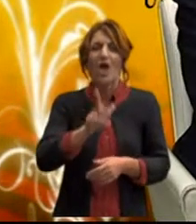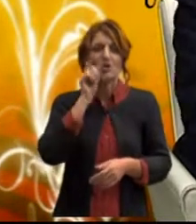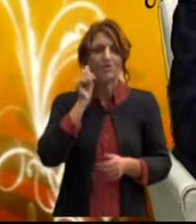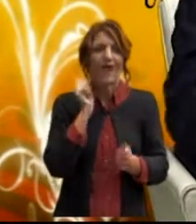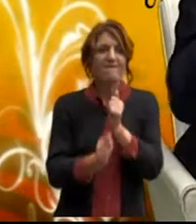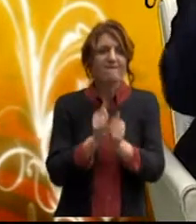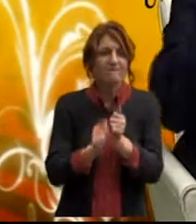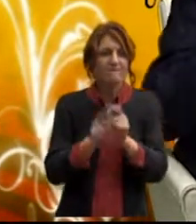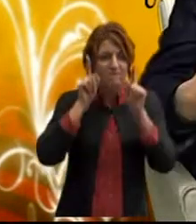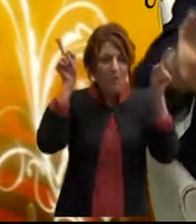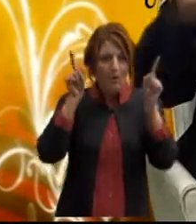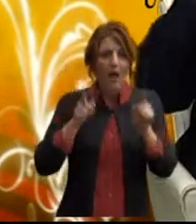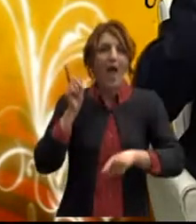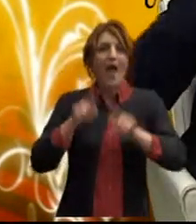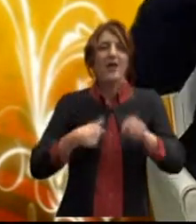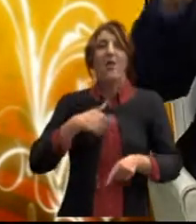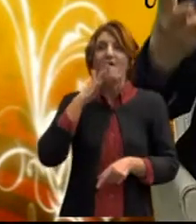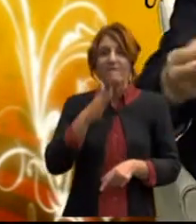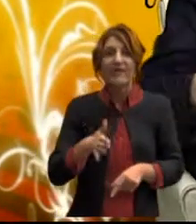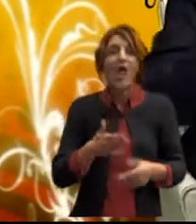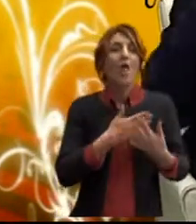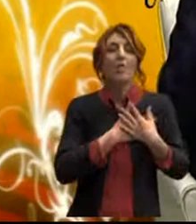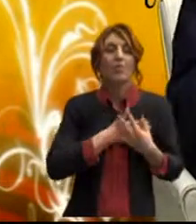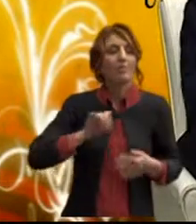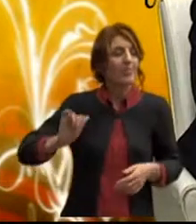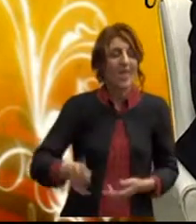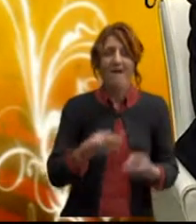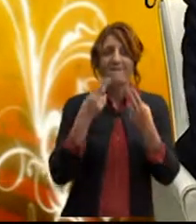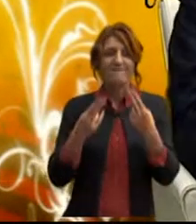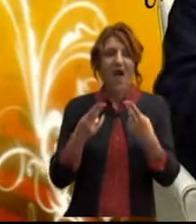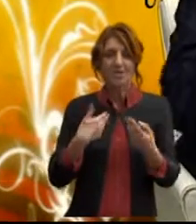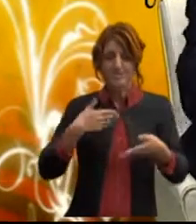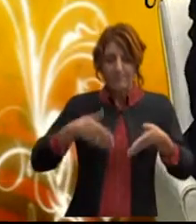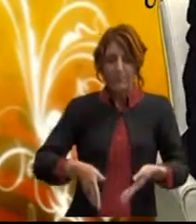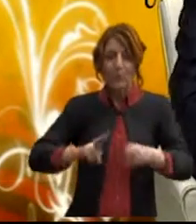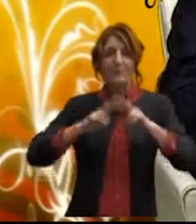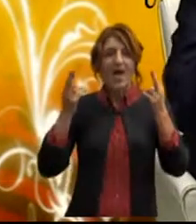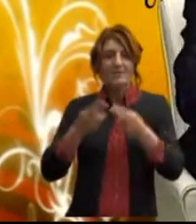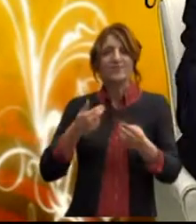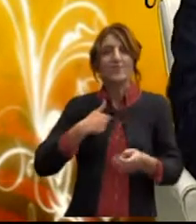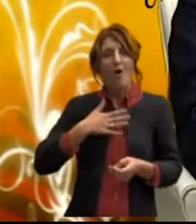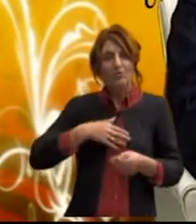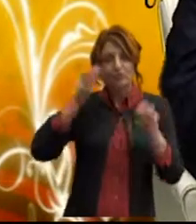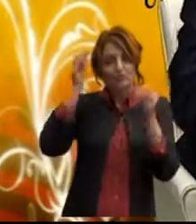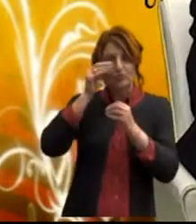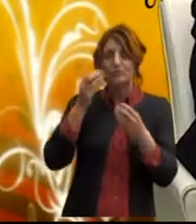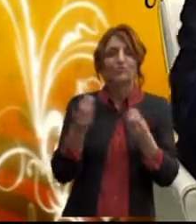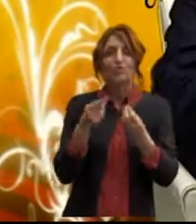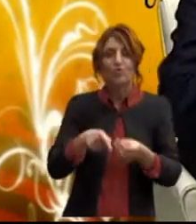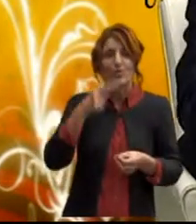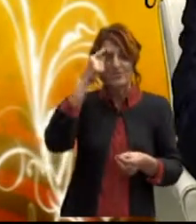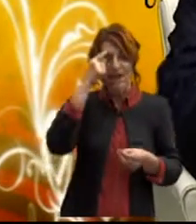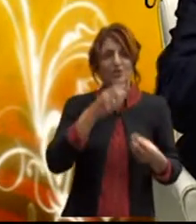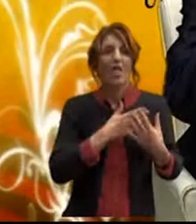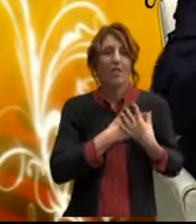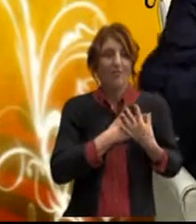ljudi su opasni, a neko ima vjerovanje da je ljubav najvažnija, da smo mi na ovom svijetu zbog toga da naučimo lekciju ljubavi. I sad ta dva